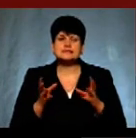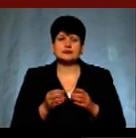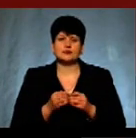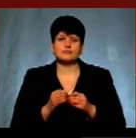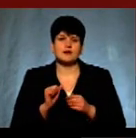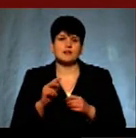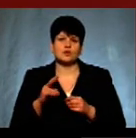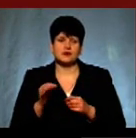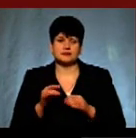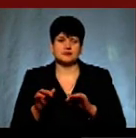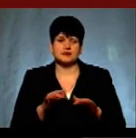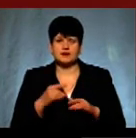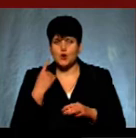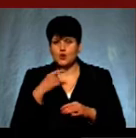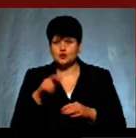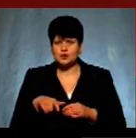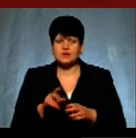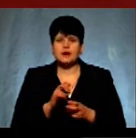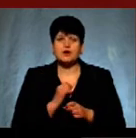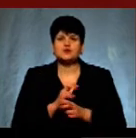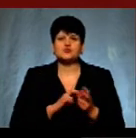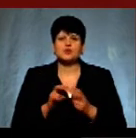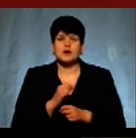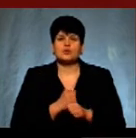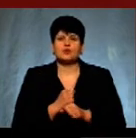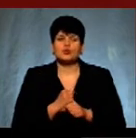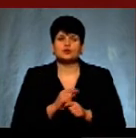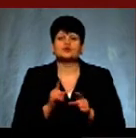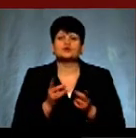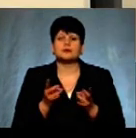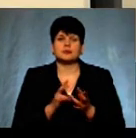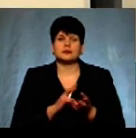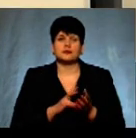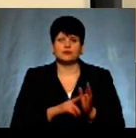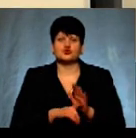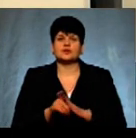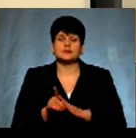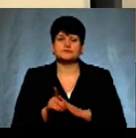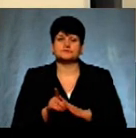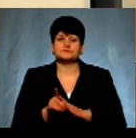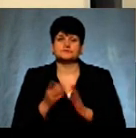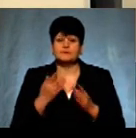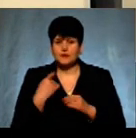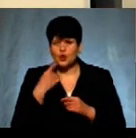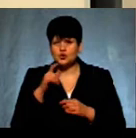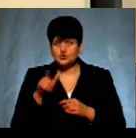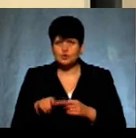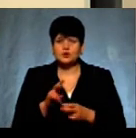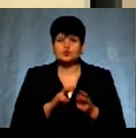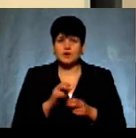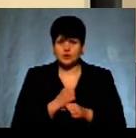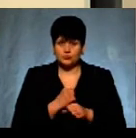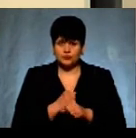дій для особи, яка шукає роботу? З чого варто починати? Якщо особа шукає роботу,